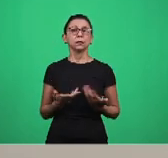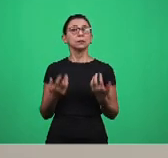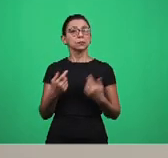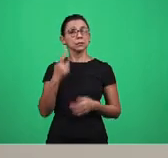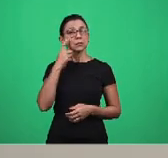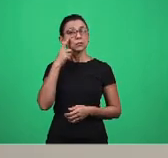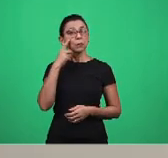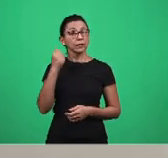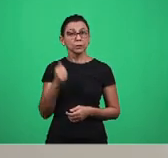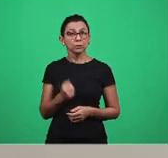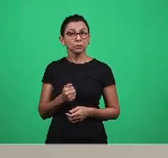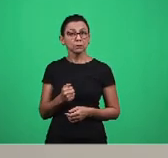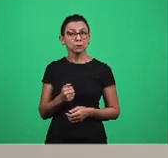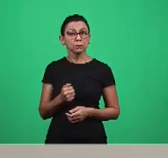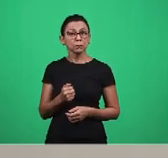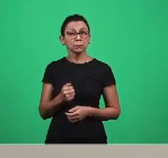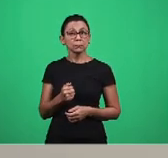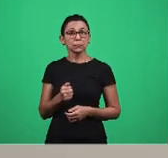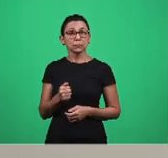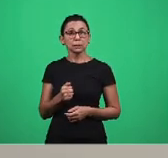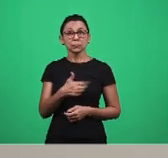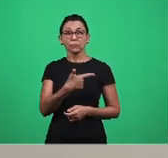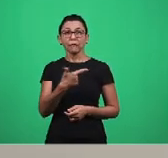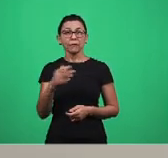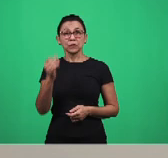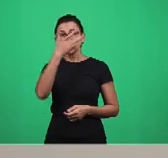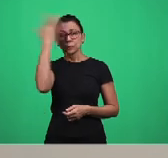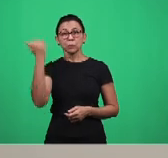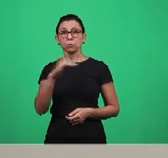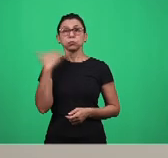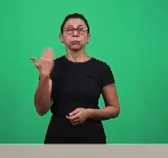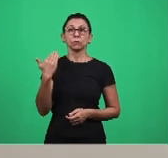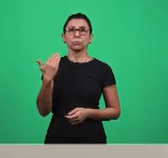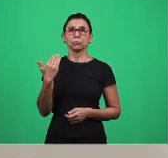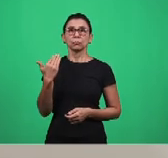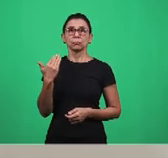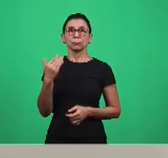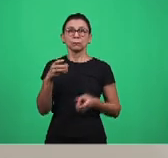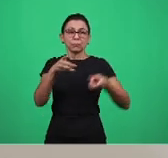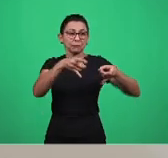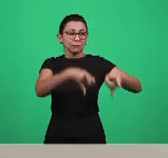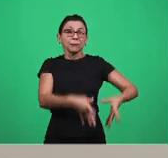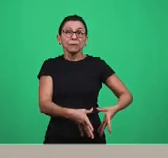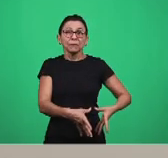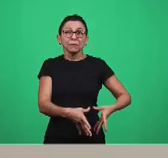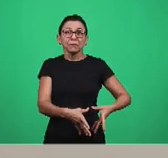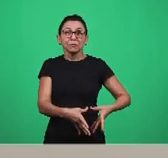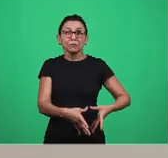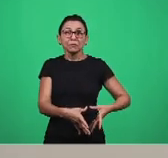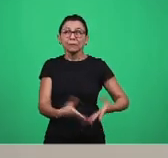Soudain, vous avez 20, 30 qui partent et qui attendaient ça. Et d'autres vont venir.